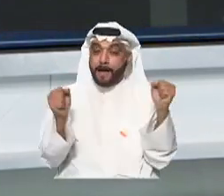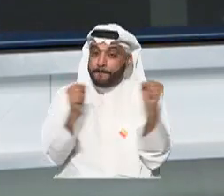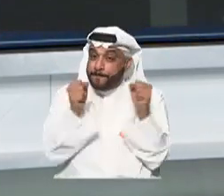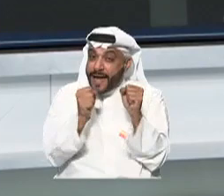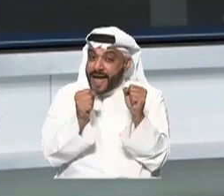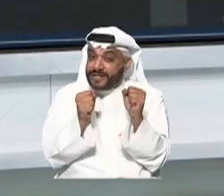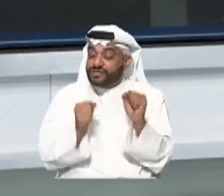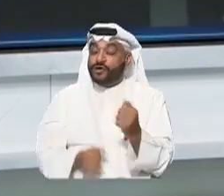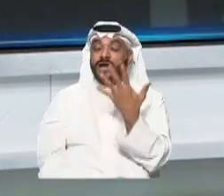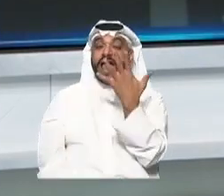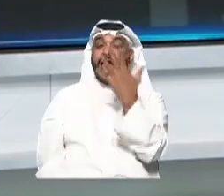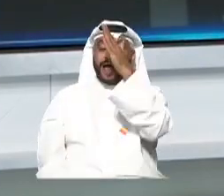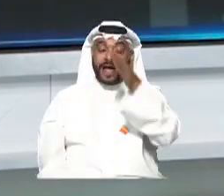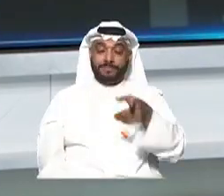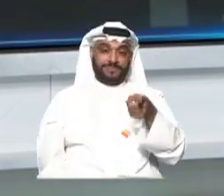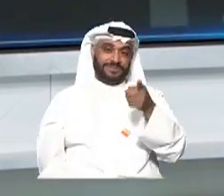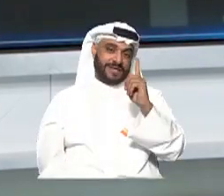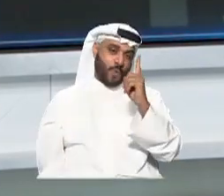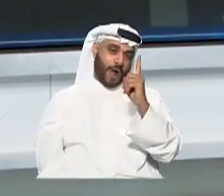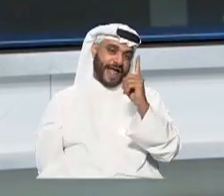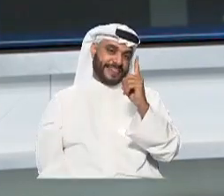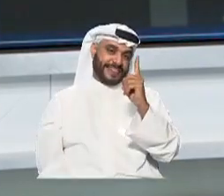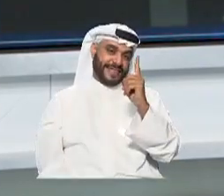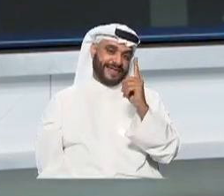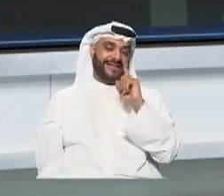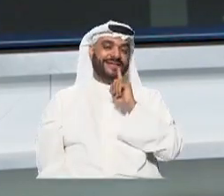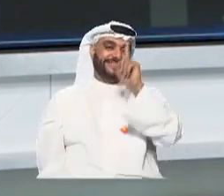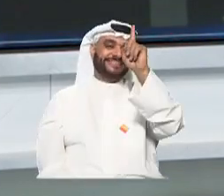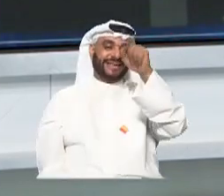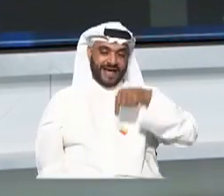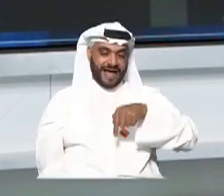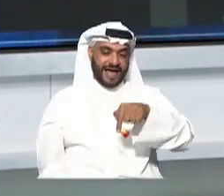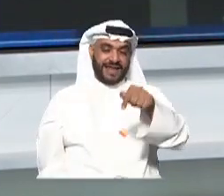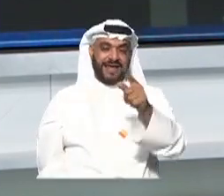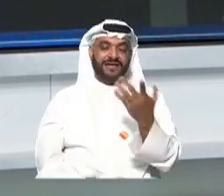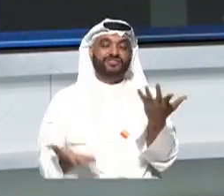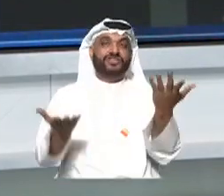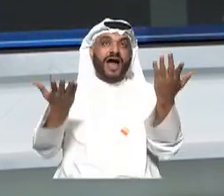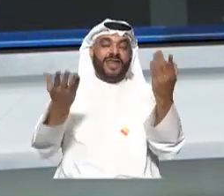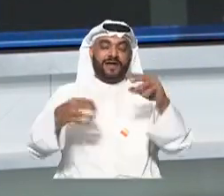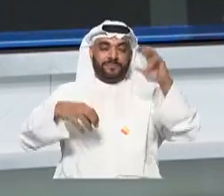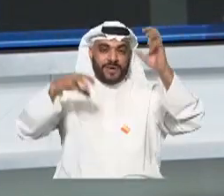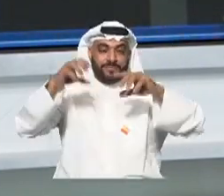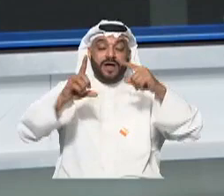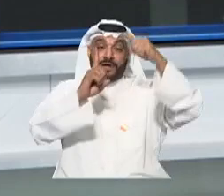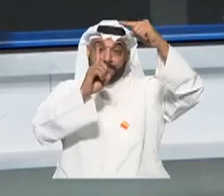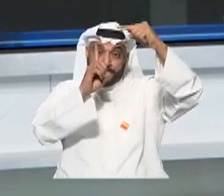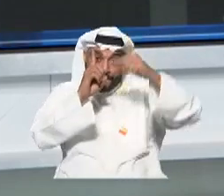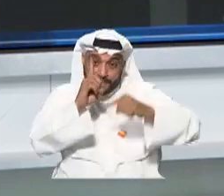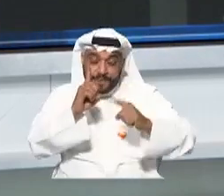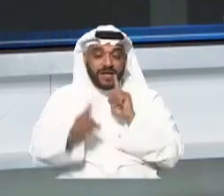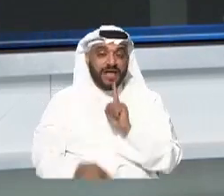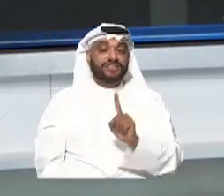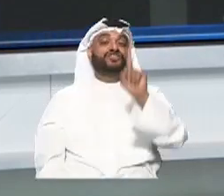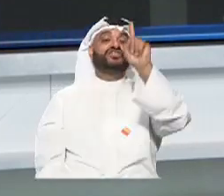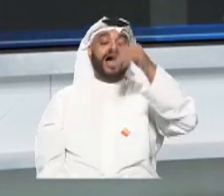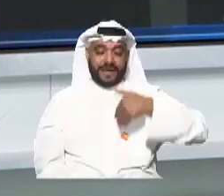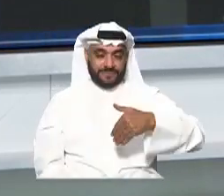12 والأجواء الباردة بإذن الله. بعد بداية موسم المربعانية سيكون هناك انخفاض في درجات الحرارة